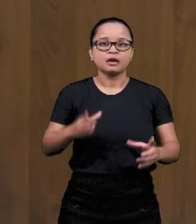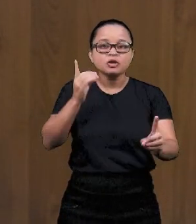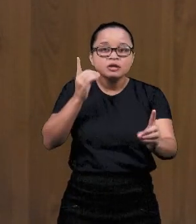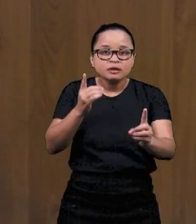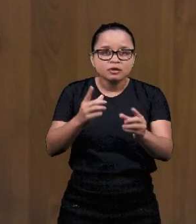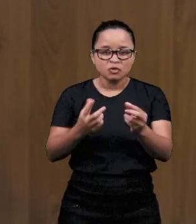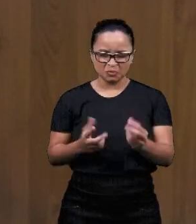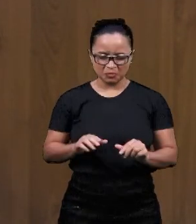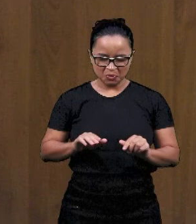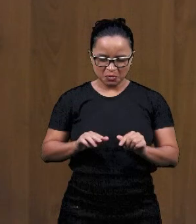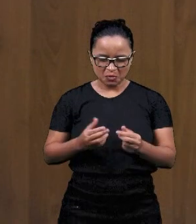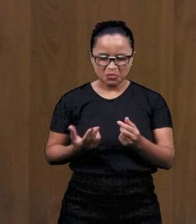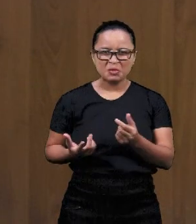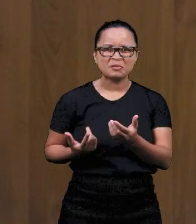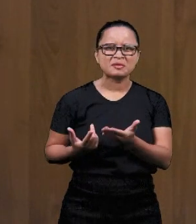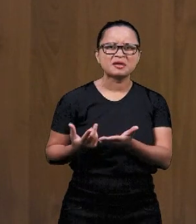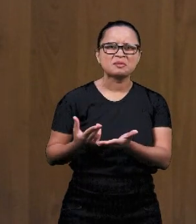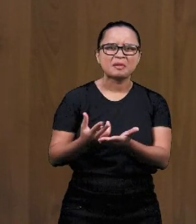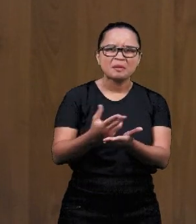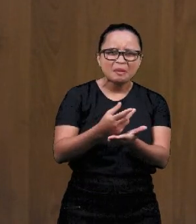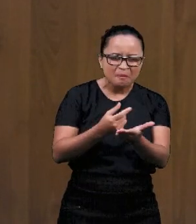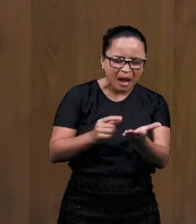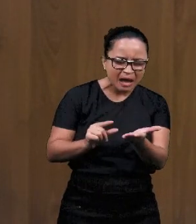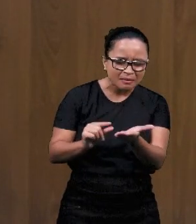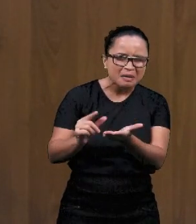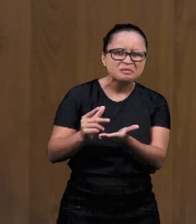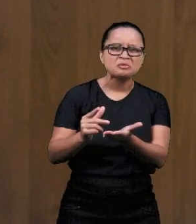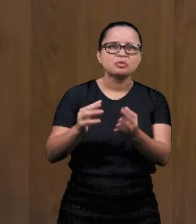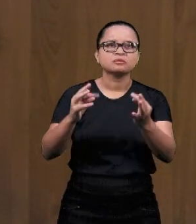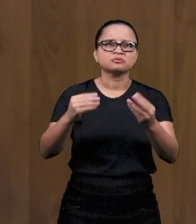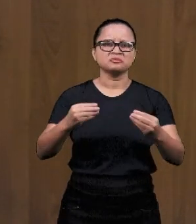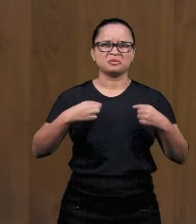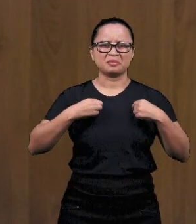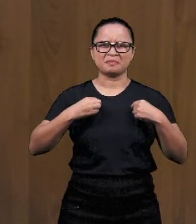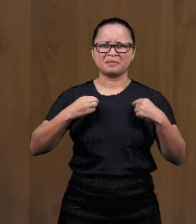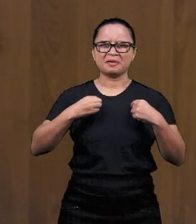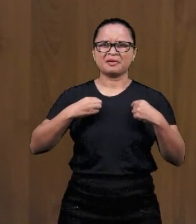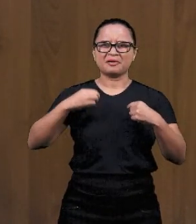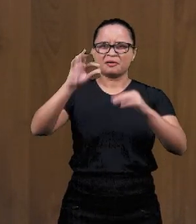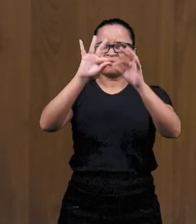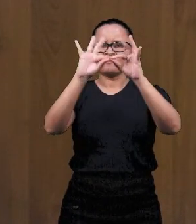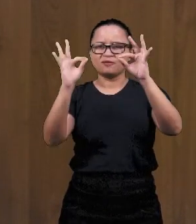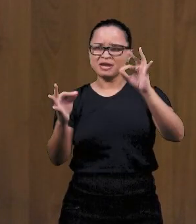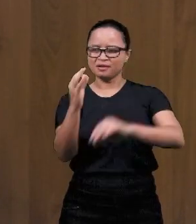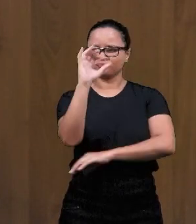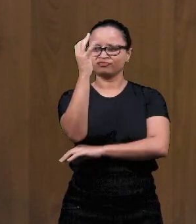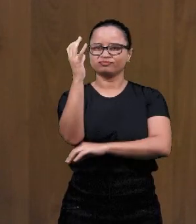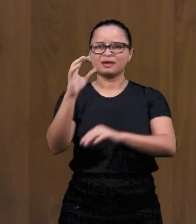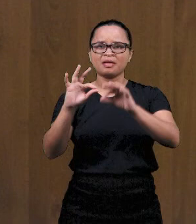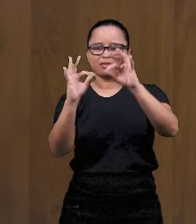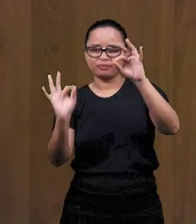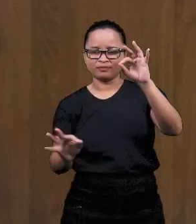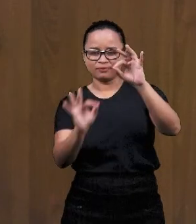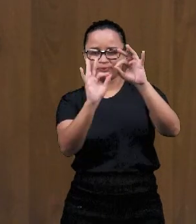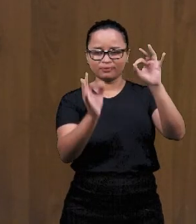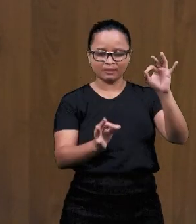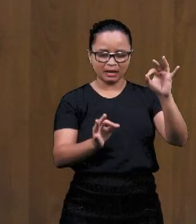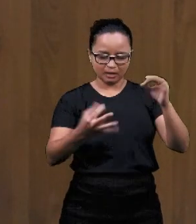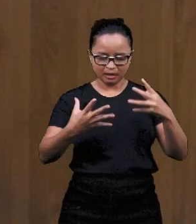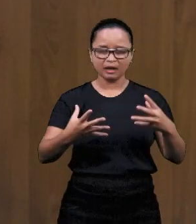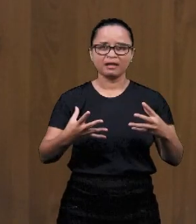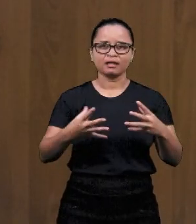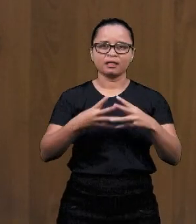de feuilles de figuier pour porter comme des habits, mais cela a fonctionné non. Les feuilles se sont desséchées et sont